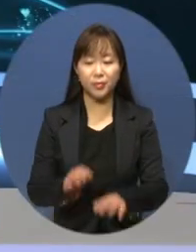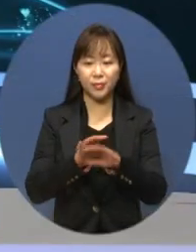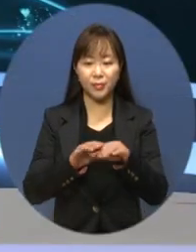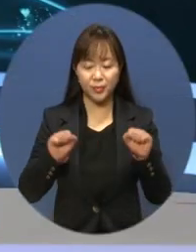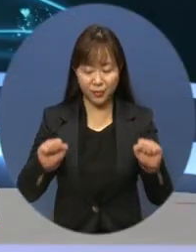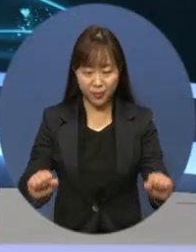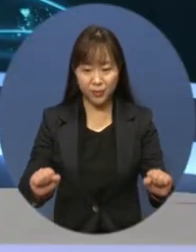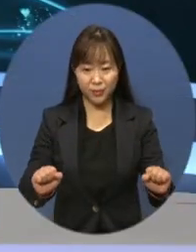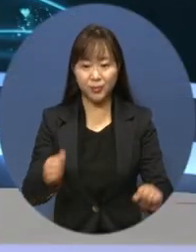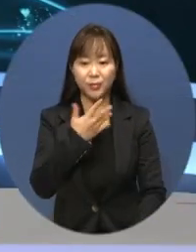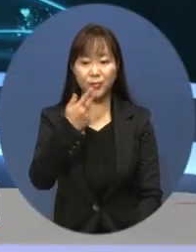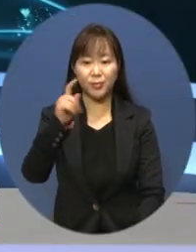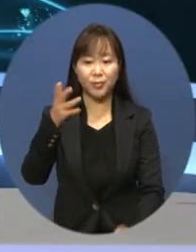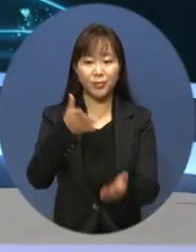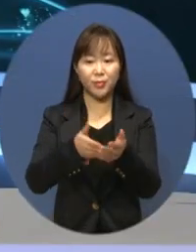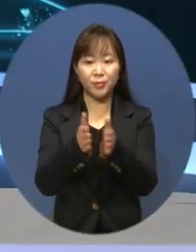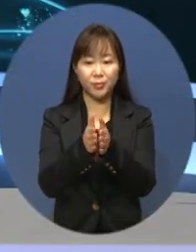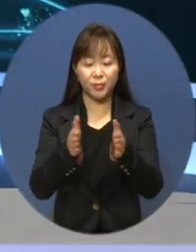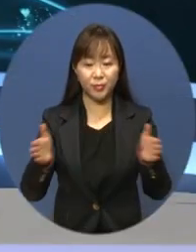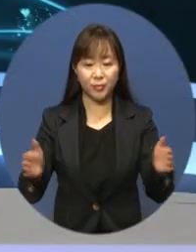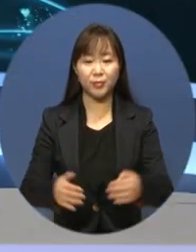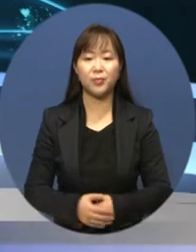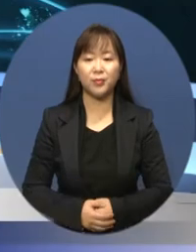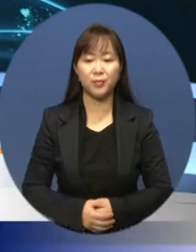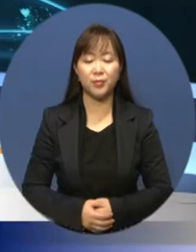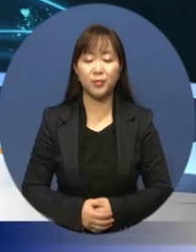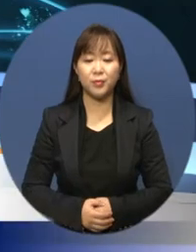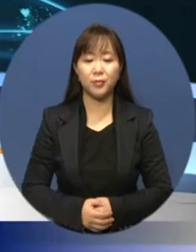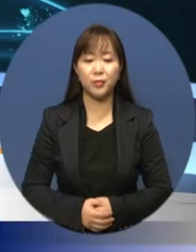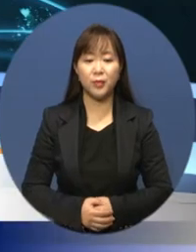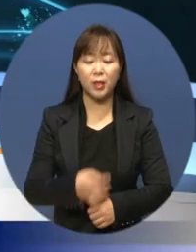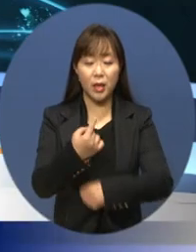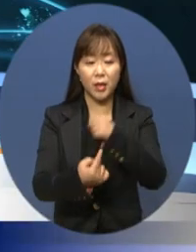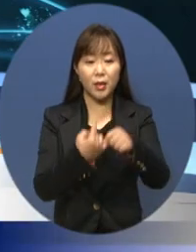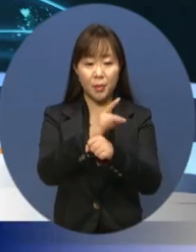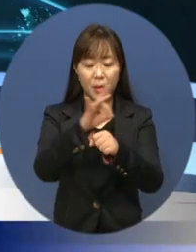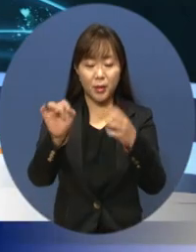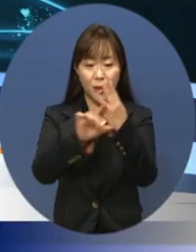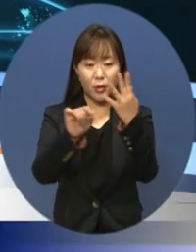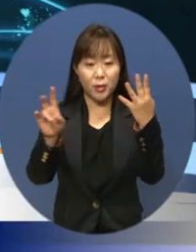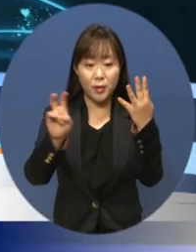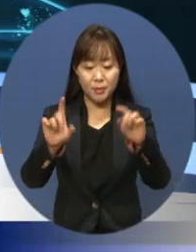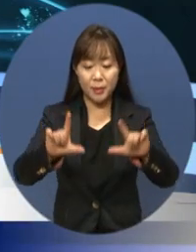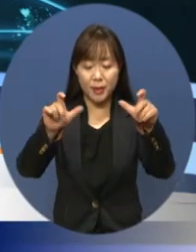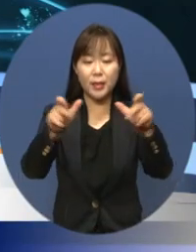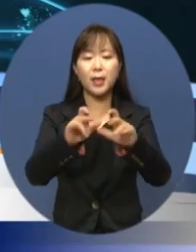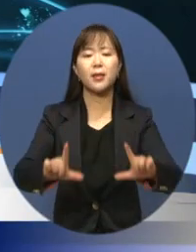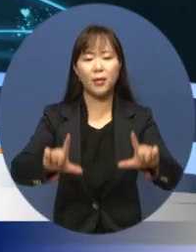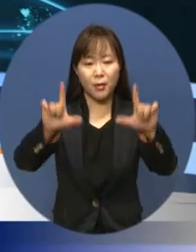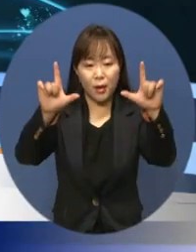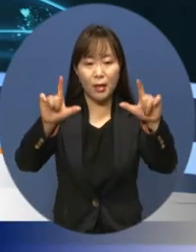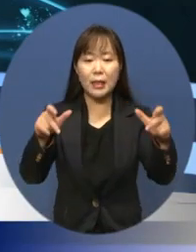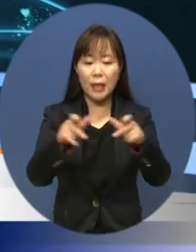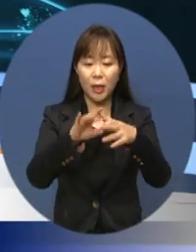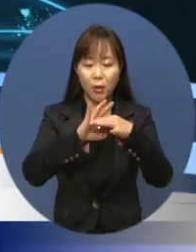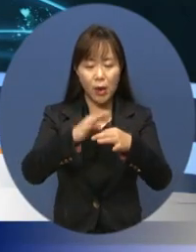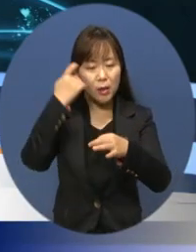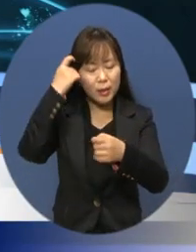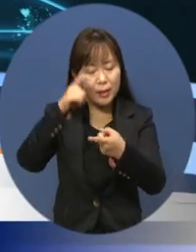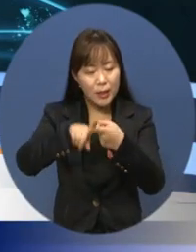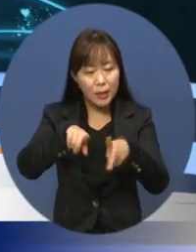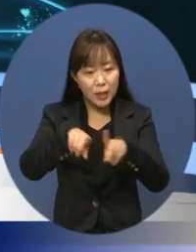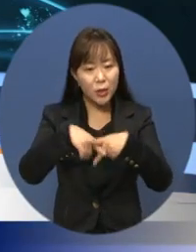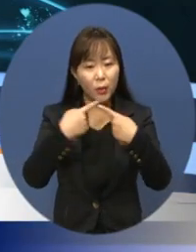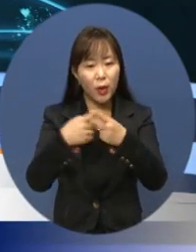시청자 여러분 안녕하십니까? 복지TV 뉴스입니다. 매년 4월 20일은 장애인의 날이죠. 장애인에 대한 이해와